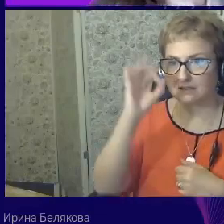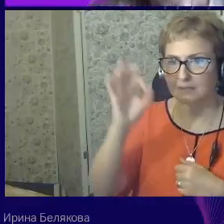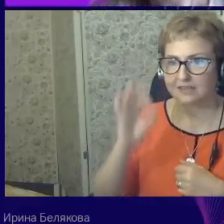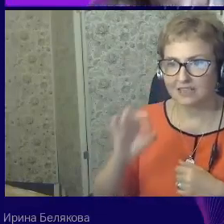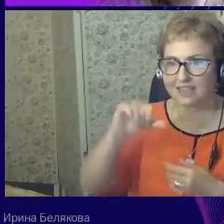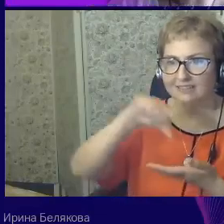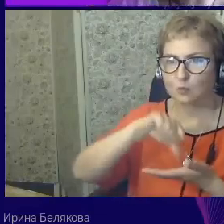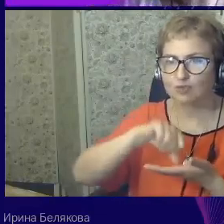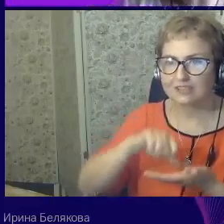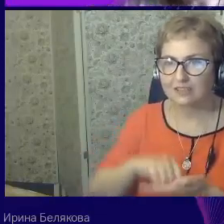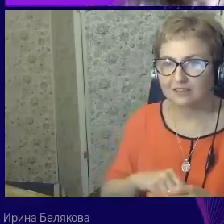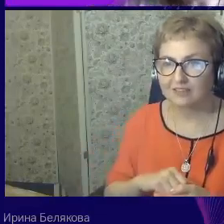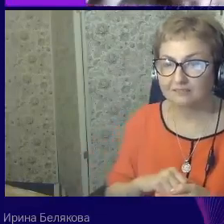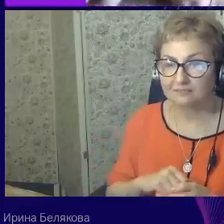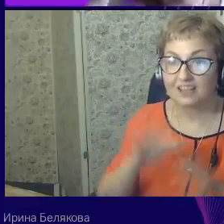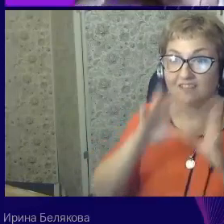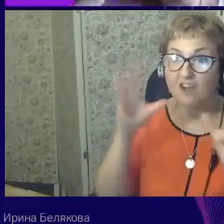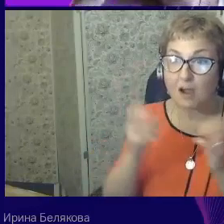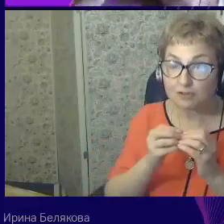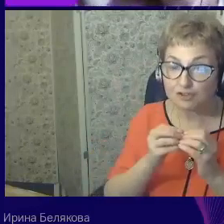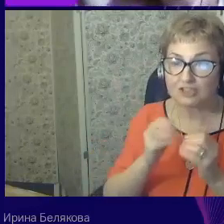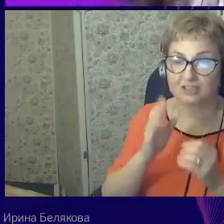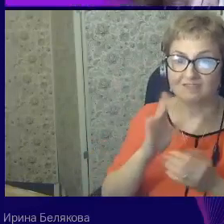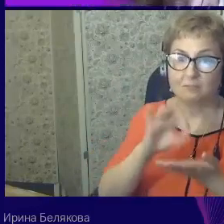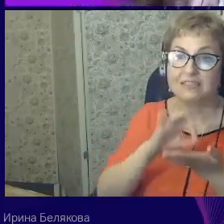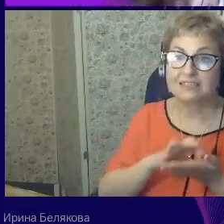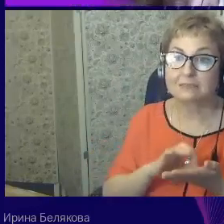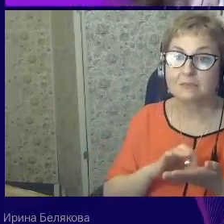участников. Вот, вообще, в принципе,